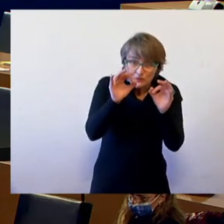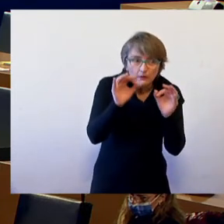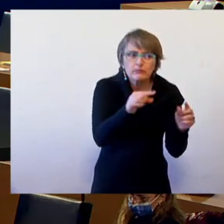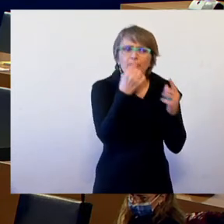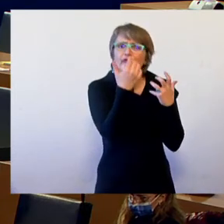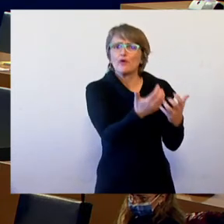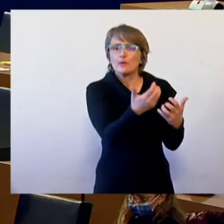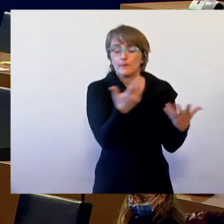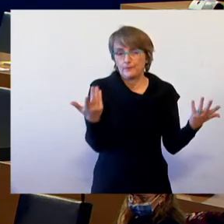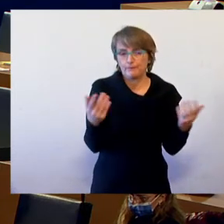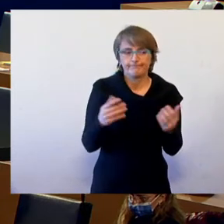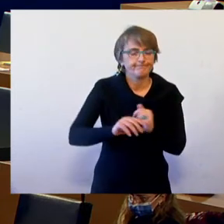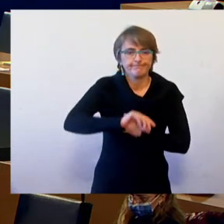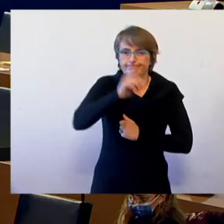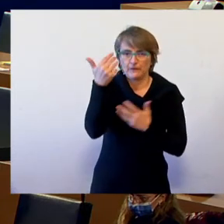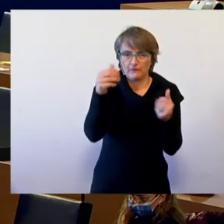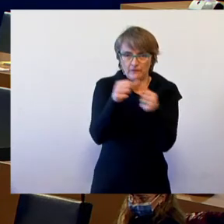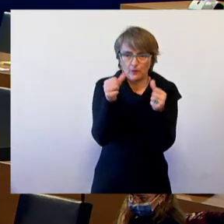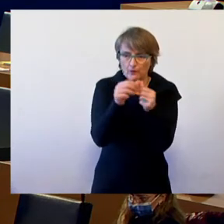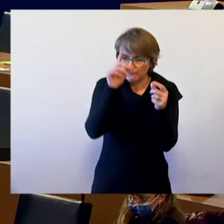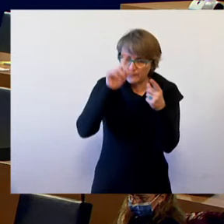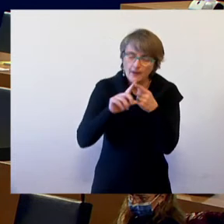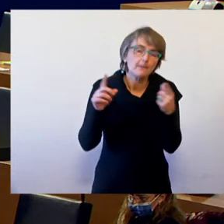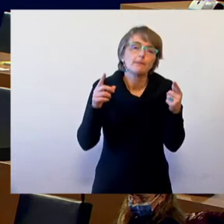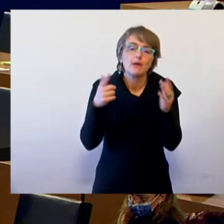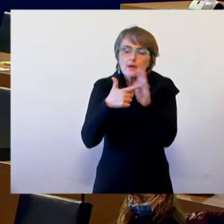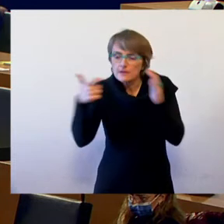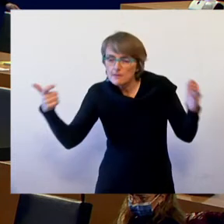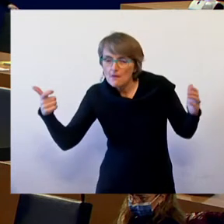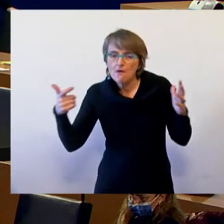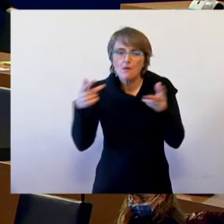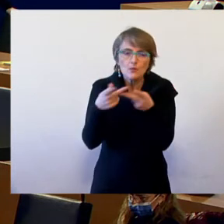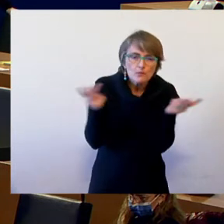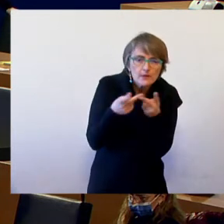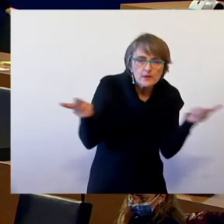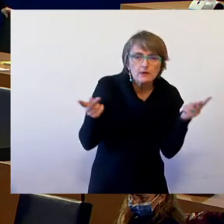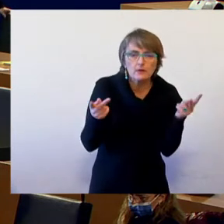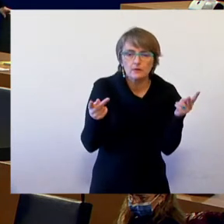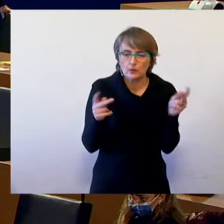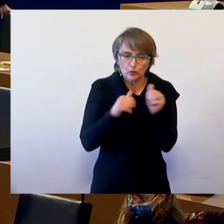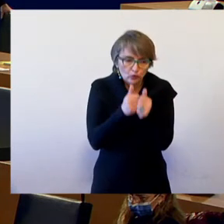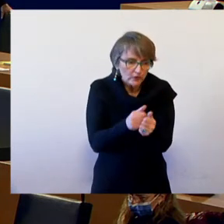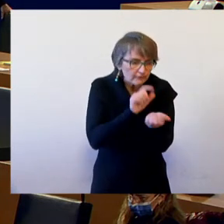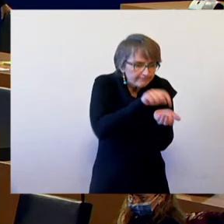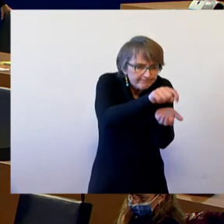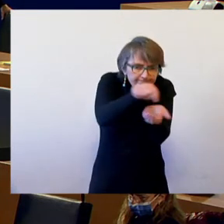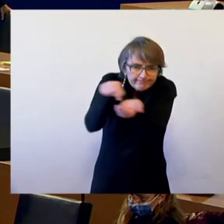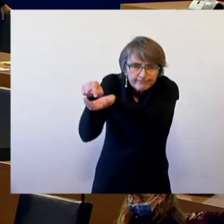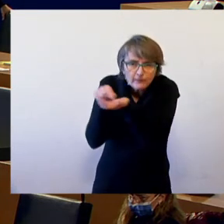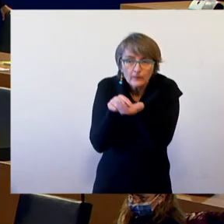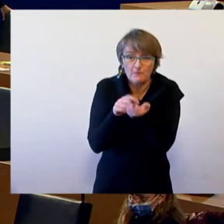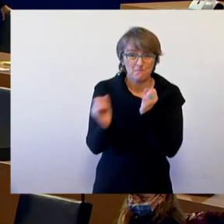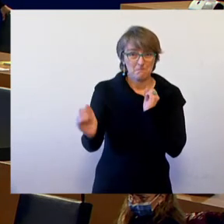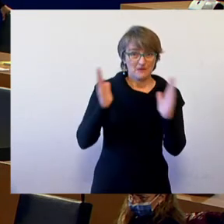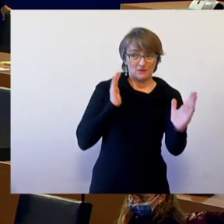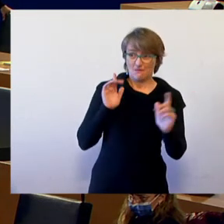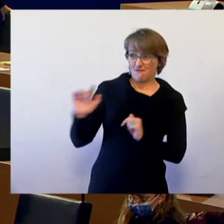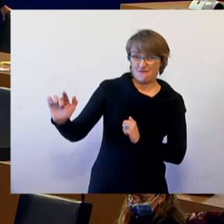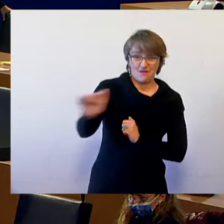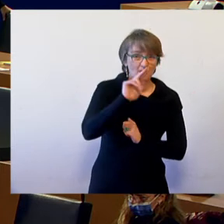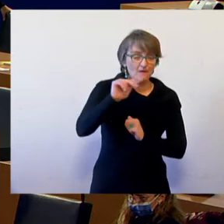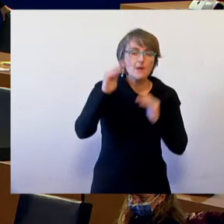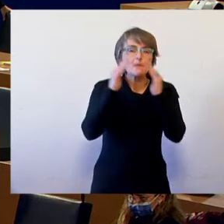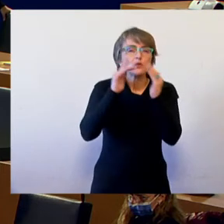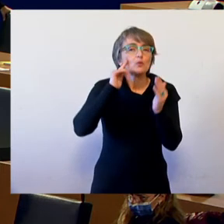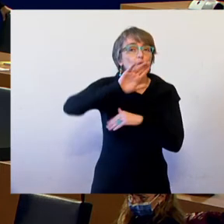évidemment les équipements de proximité, les équipements publics. Ces médiateurs seront présents devant, dans les maisons